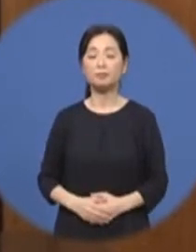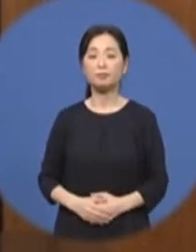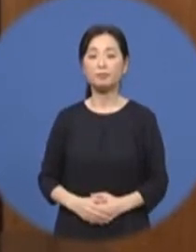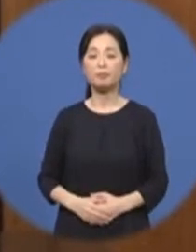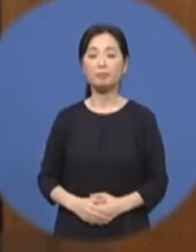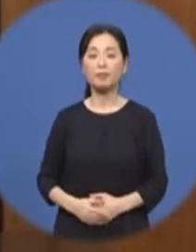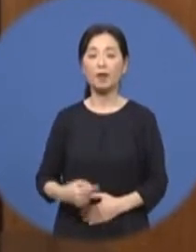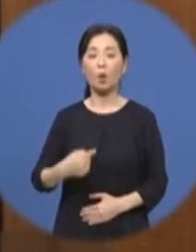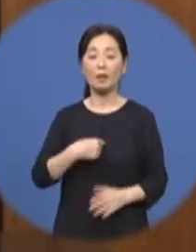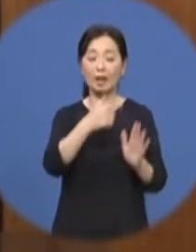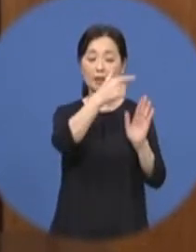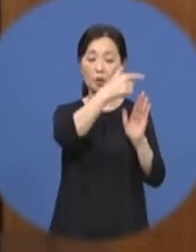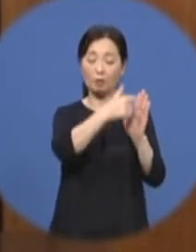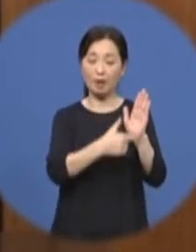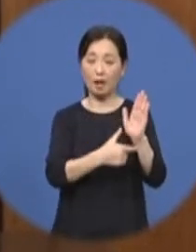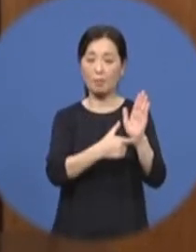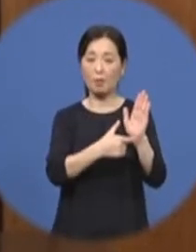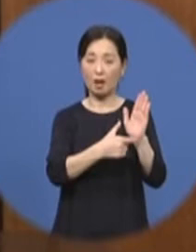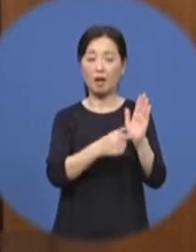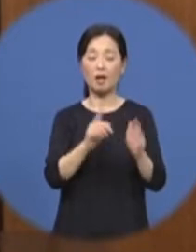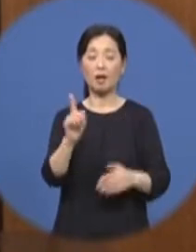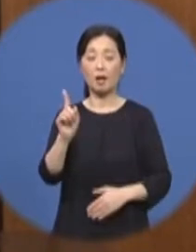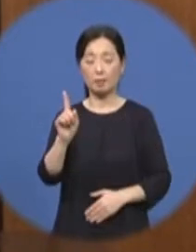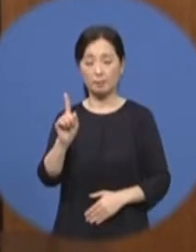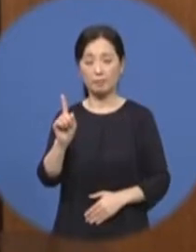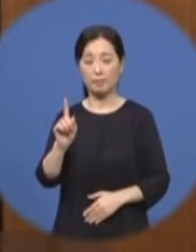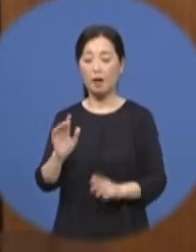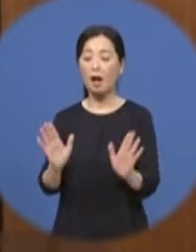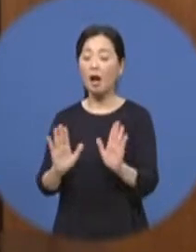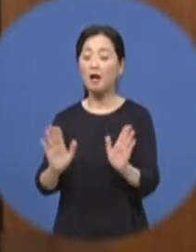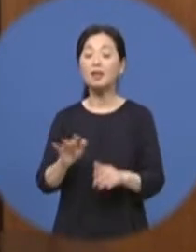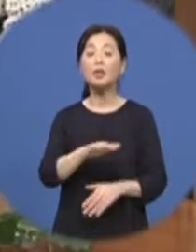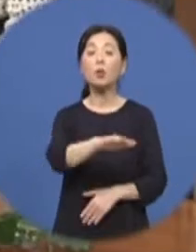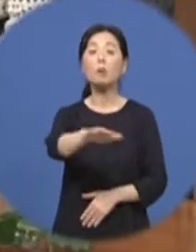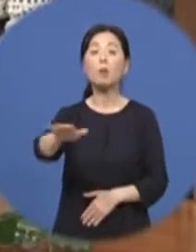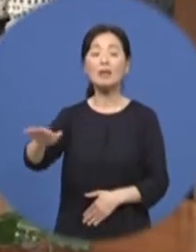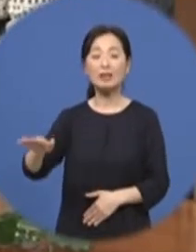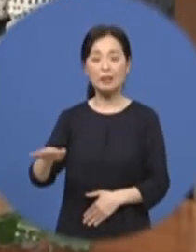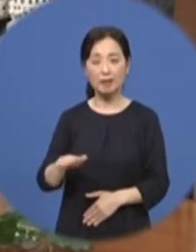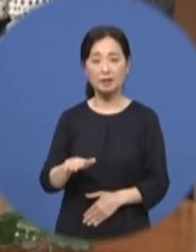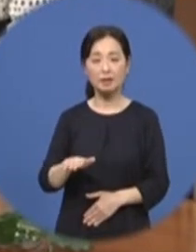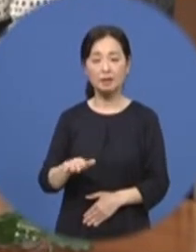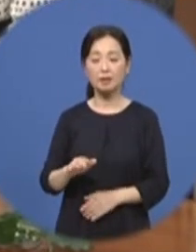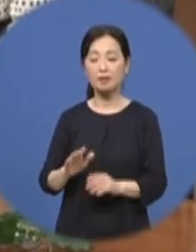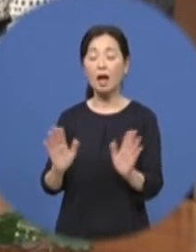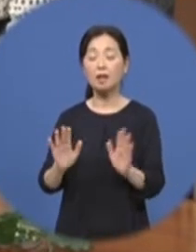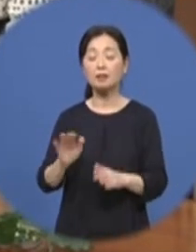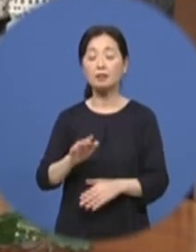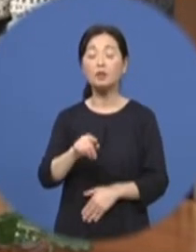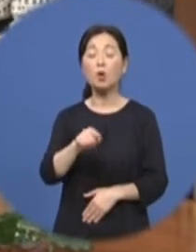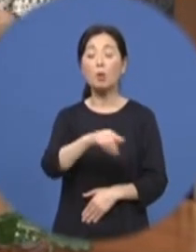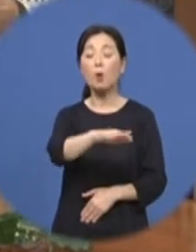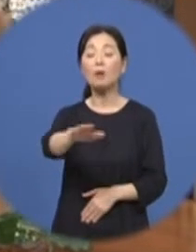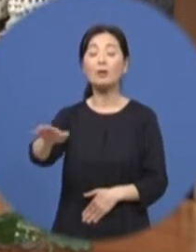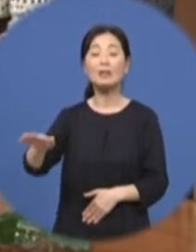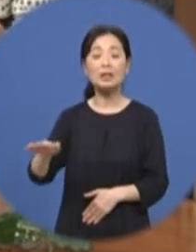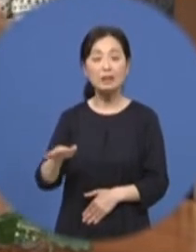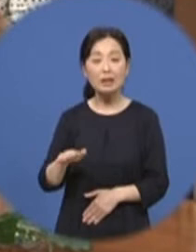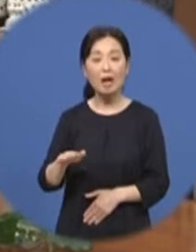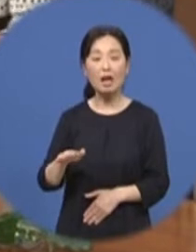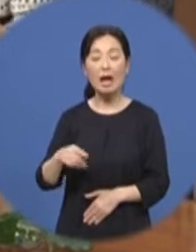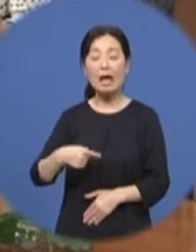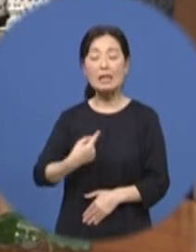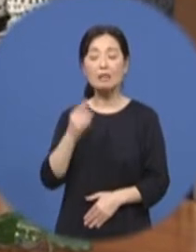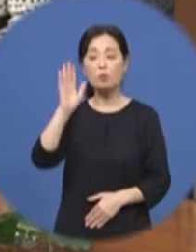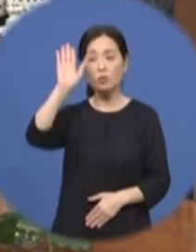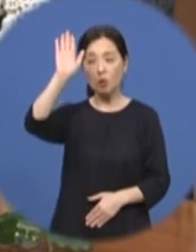のやっぱテーマは子どもたちなんです、はい、で子どもたちにが自分の未来を切